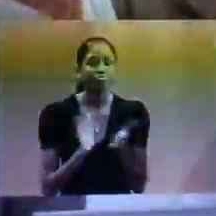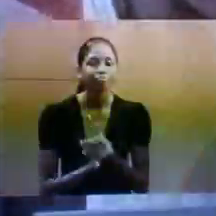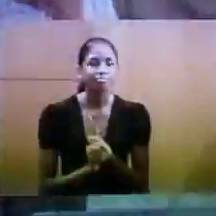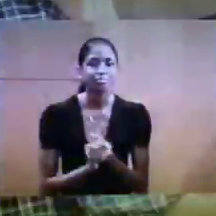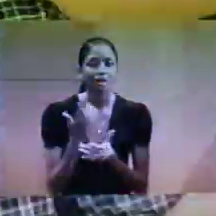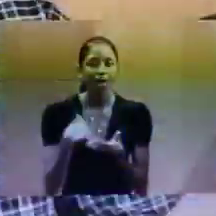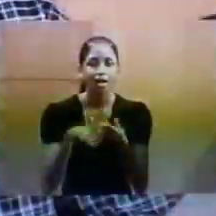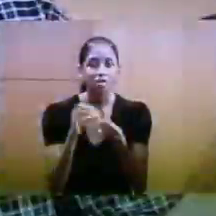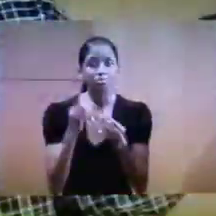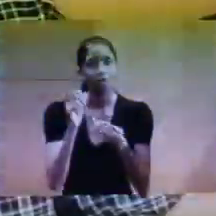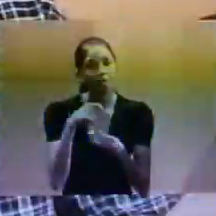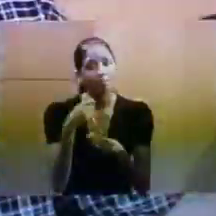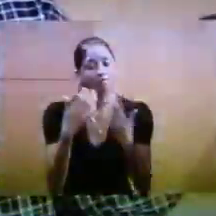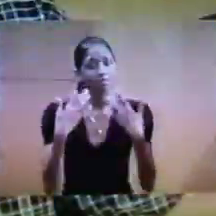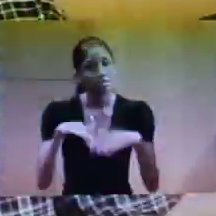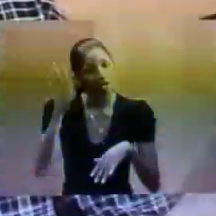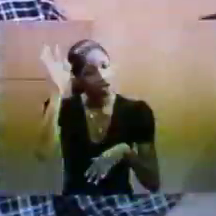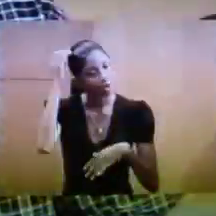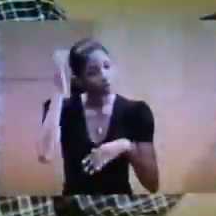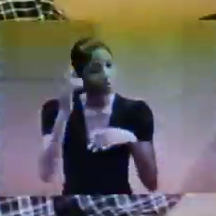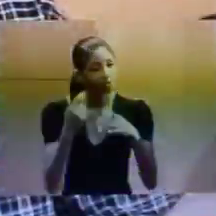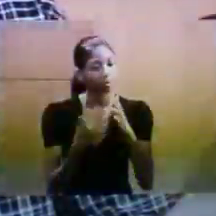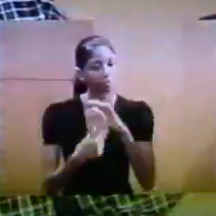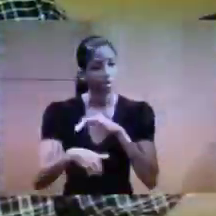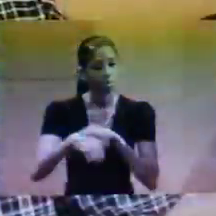août 2011.